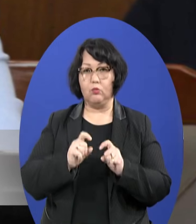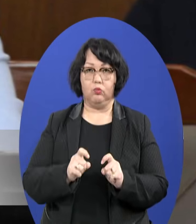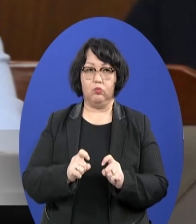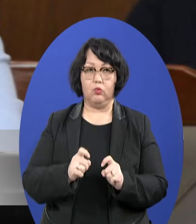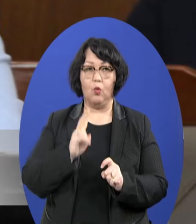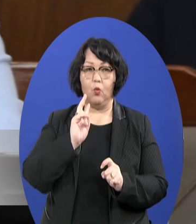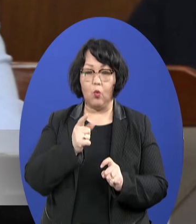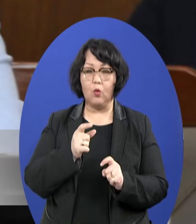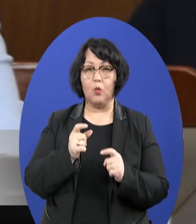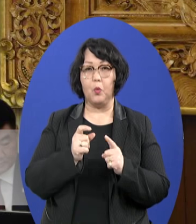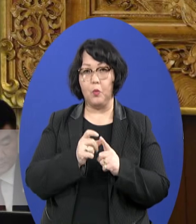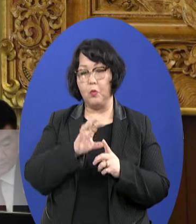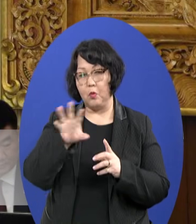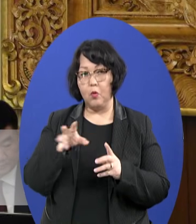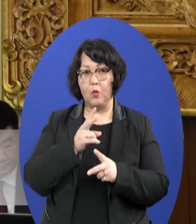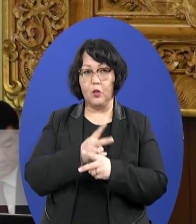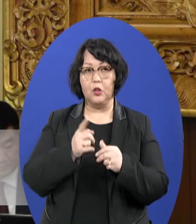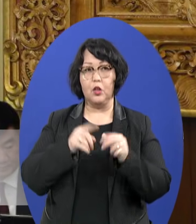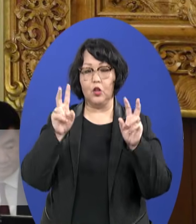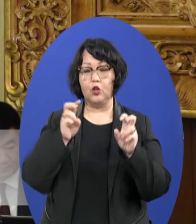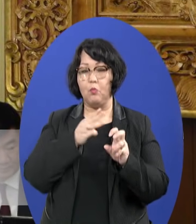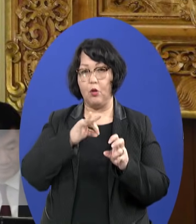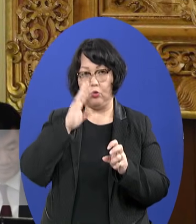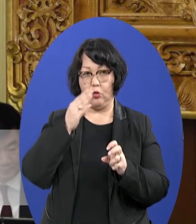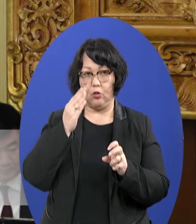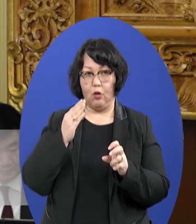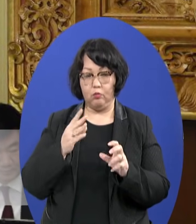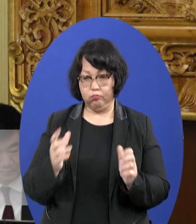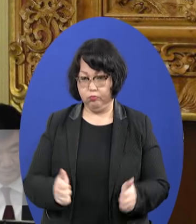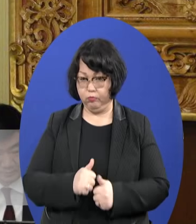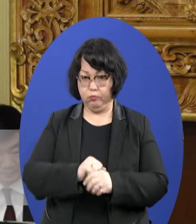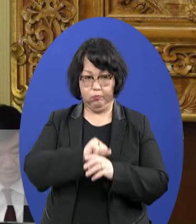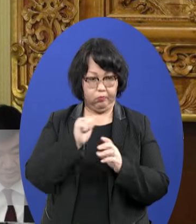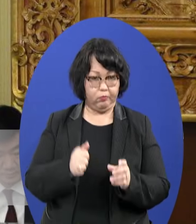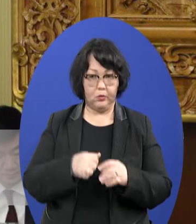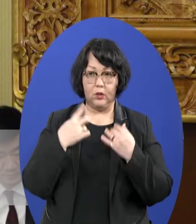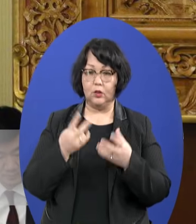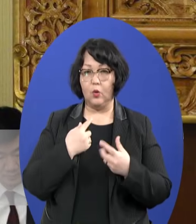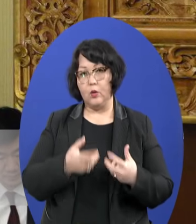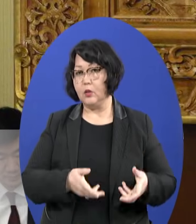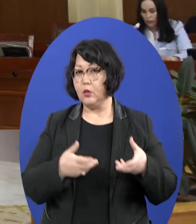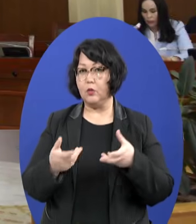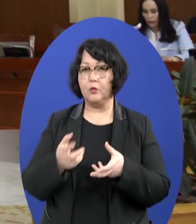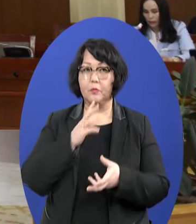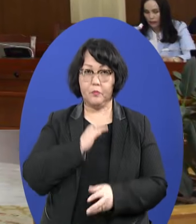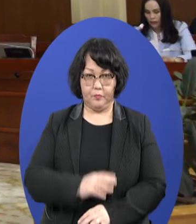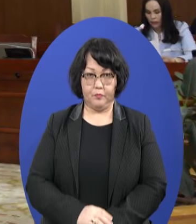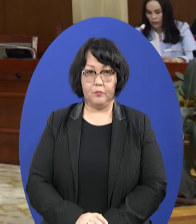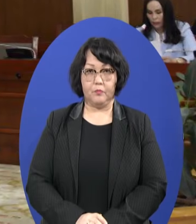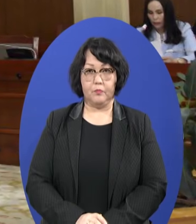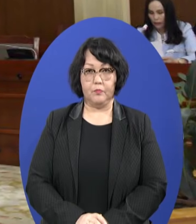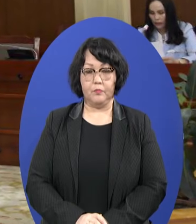нэр томьёоны найруулгын саналыг төсөл тусгам жигдэлж нэгдсэн хурлынд оруулахаар байгууллагын гишүүд санал нэгдсэн байна.